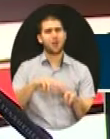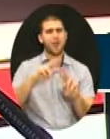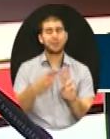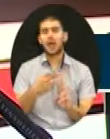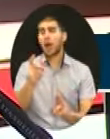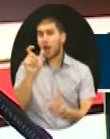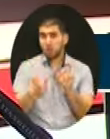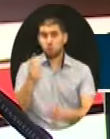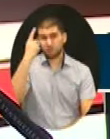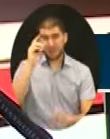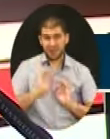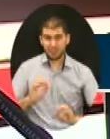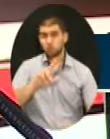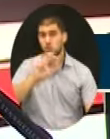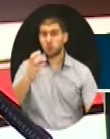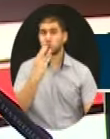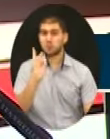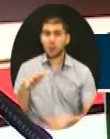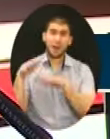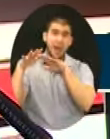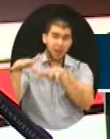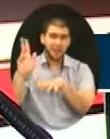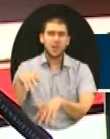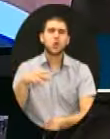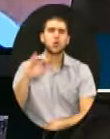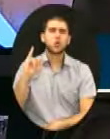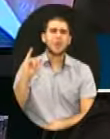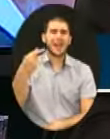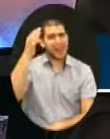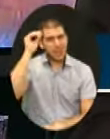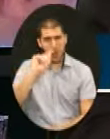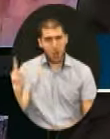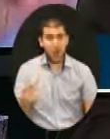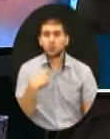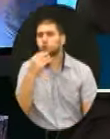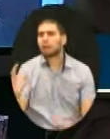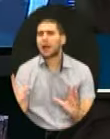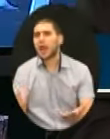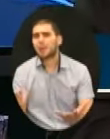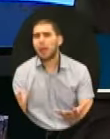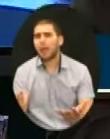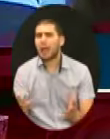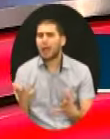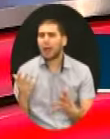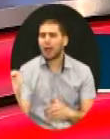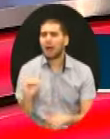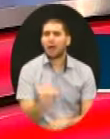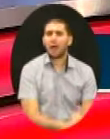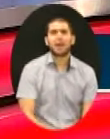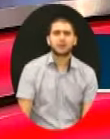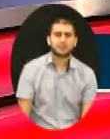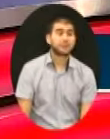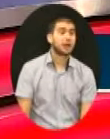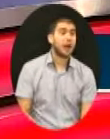חושב ש-300 יהודים יכולים לעלות, אבל יהודה גליק לא יכול לעלות. אז אני... אז אני שואלת, איך יידרדר מצבך עד כדי כך,